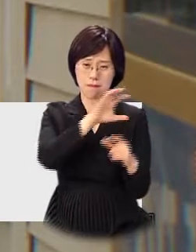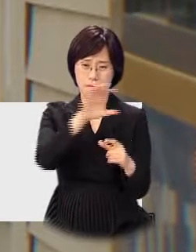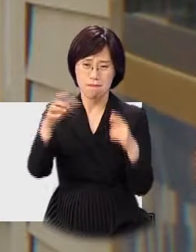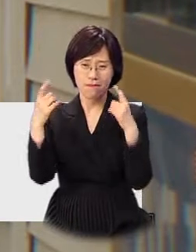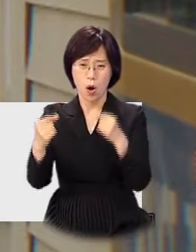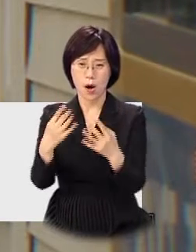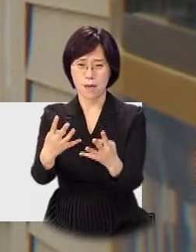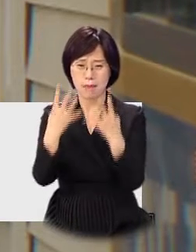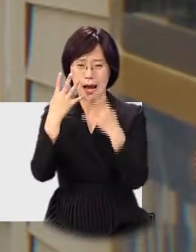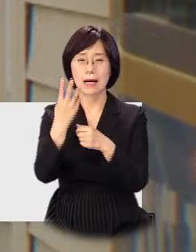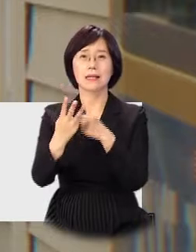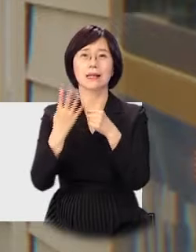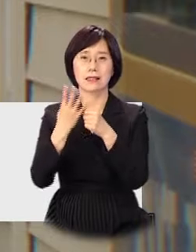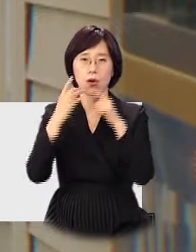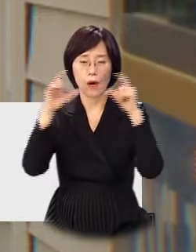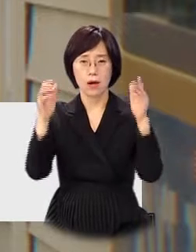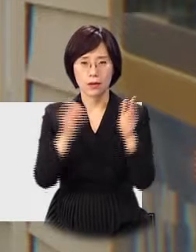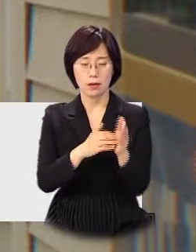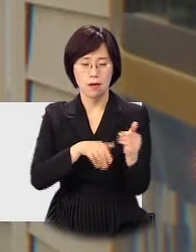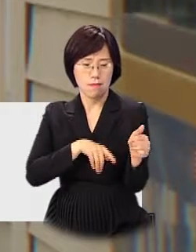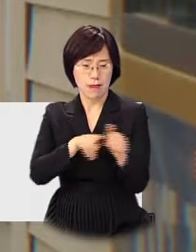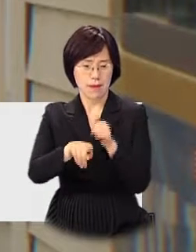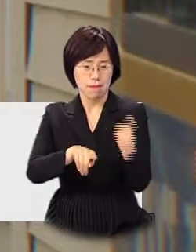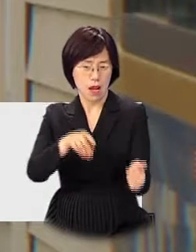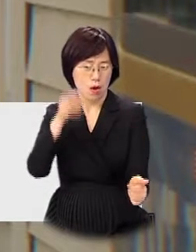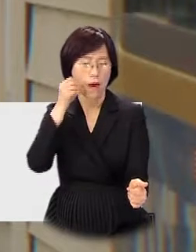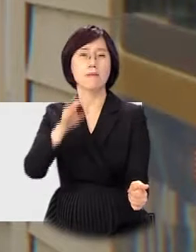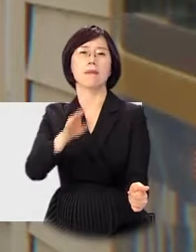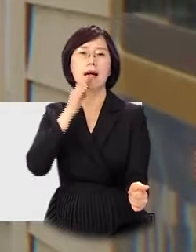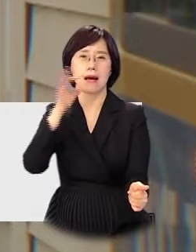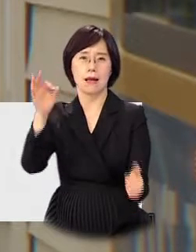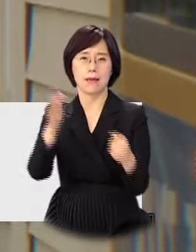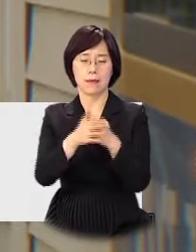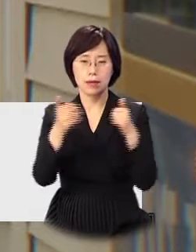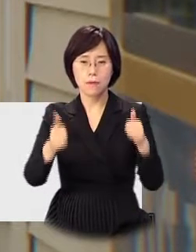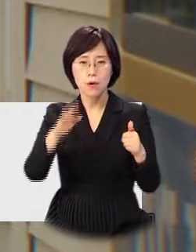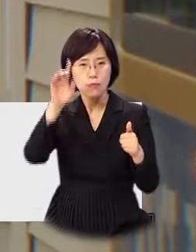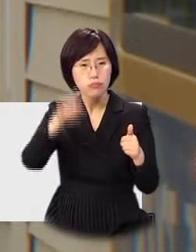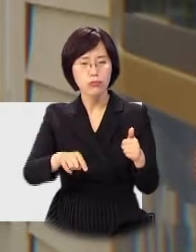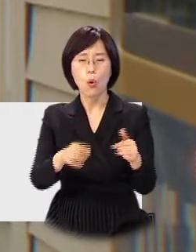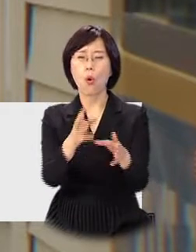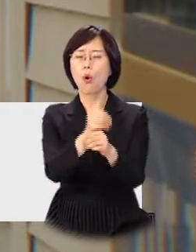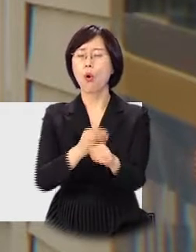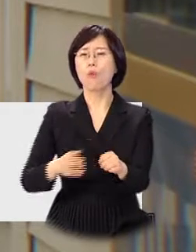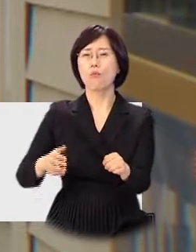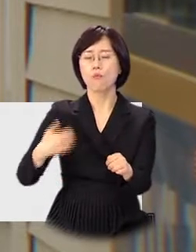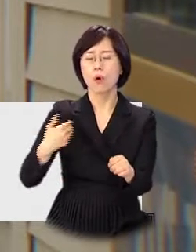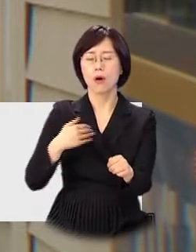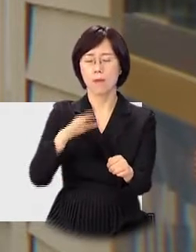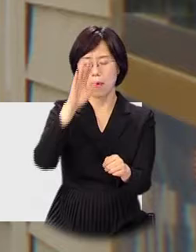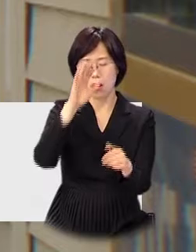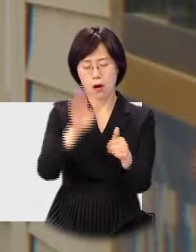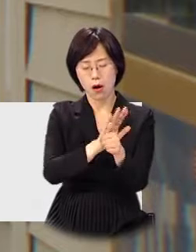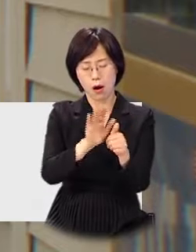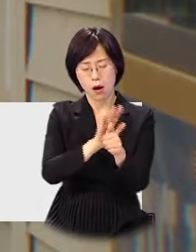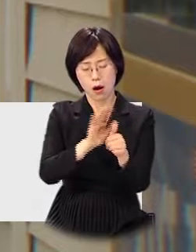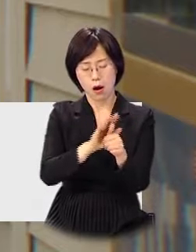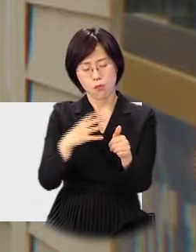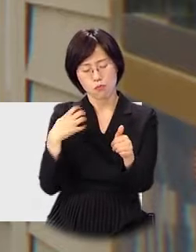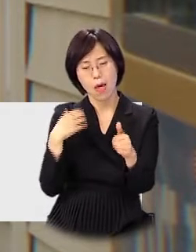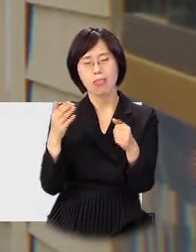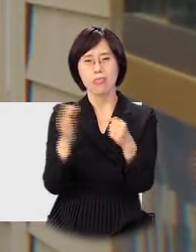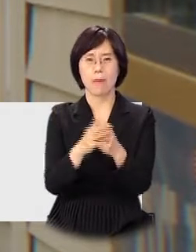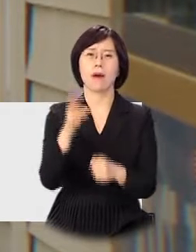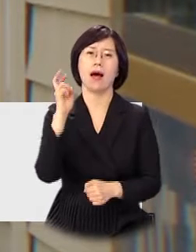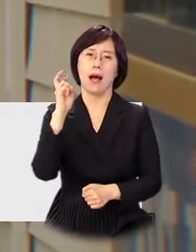4년을 선고했습니다. 살인의 고의가 인정됐기 때문인데 재판부는 기약 없는 간병 부담 등을 이유로 범행을 결심한 걸로